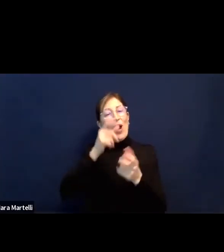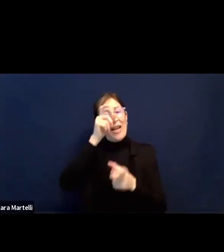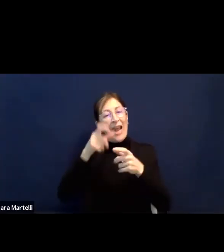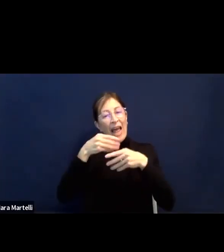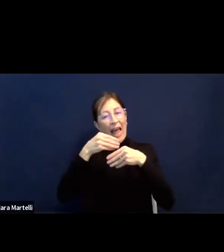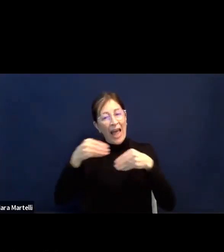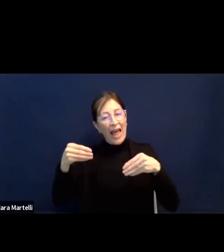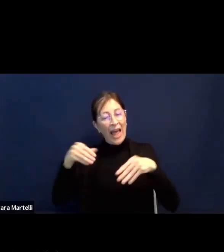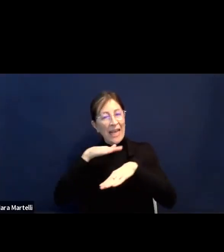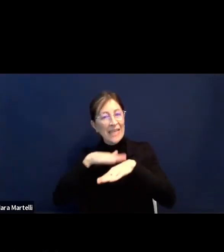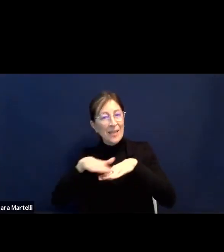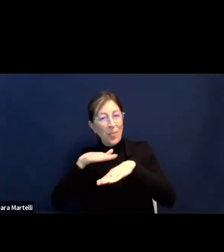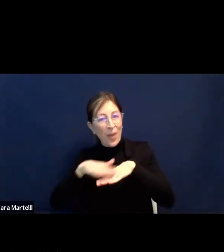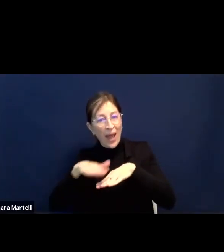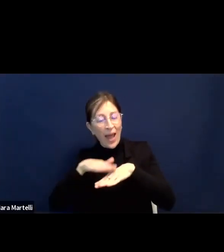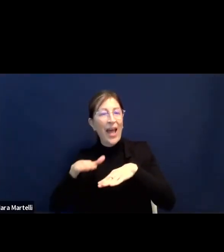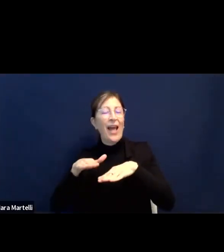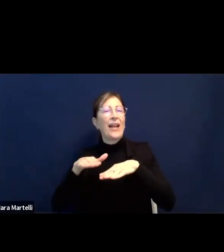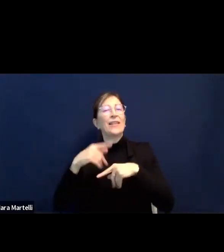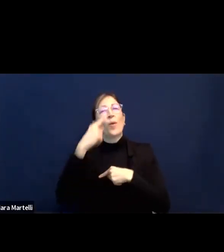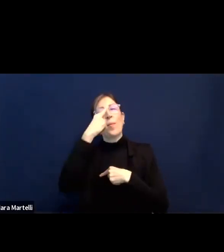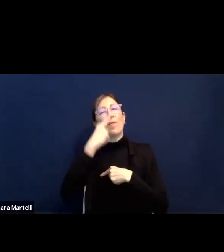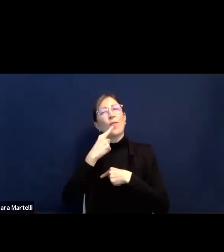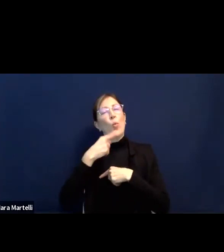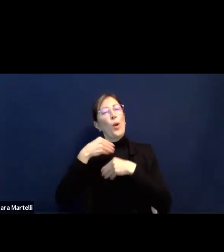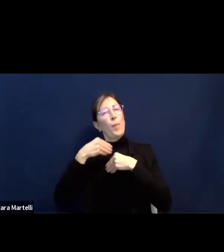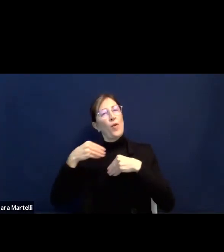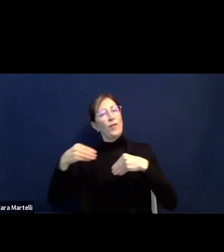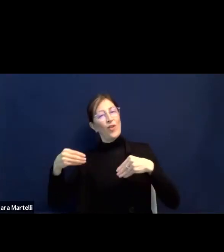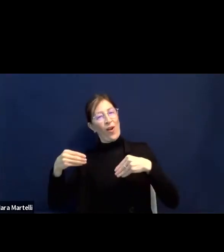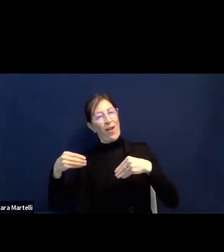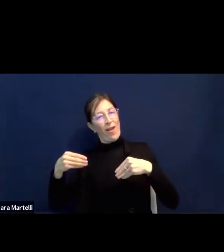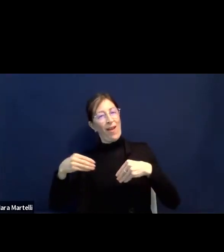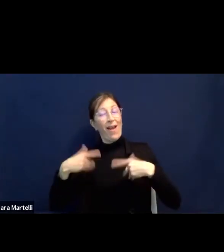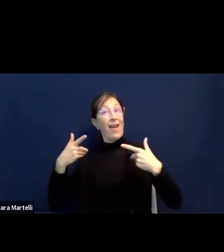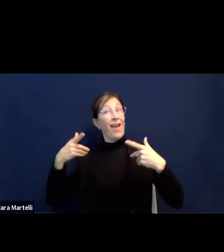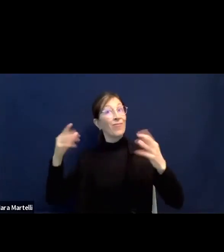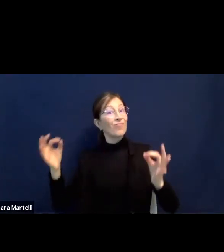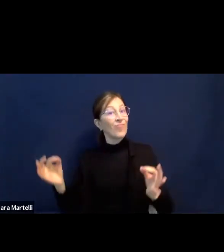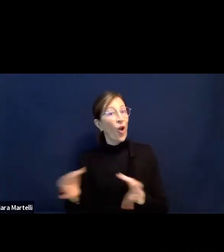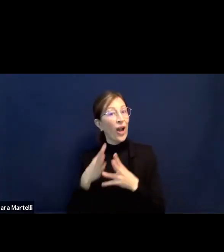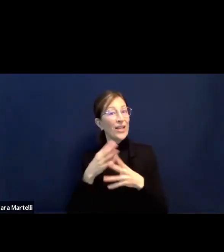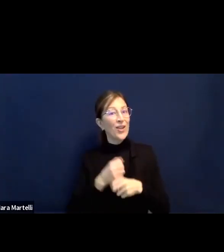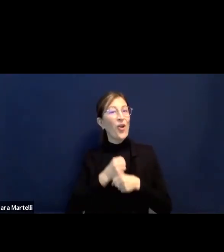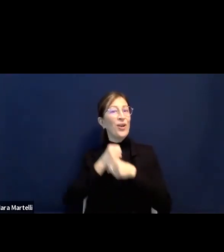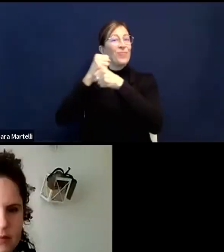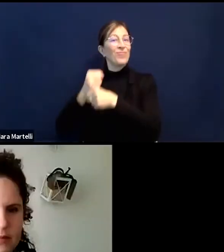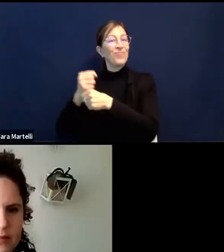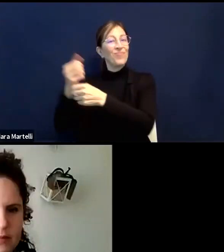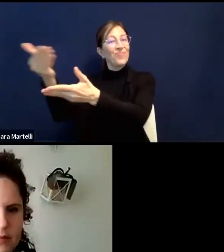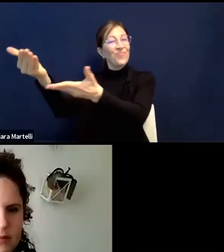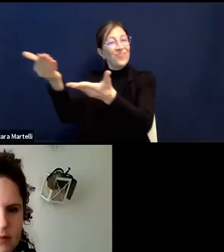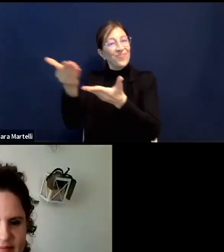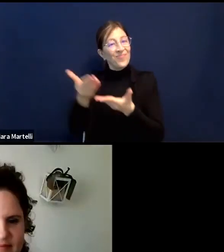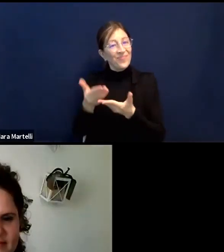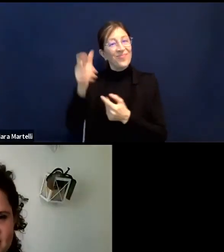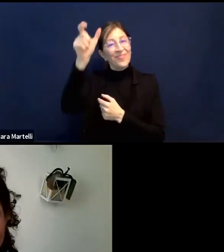di figure professionali. Allora invitiamo con noi il prossimo relatore che è Lucia